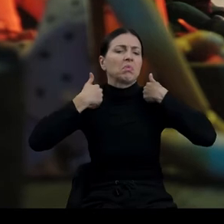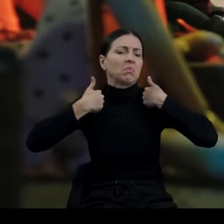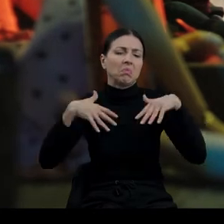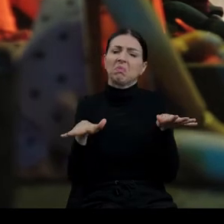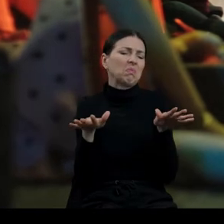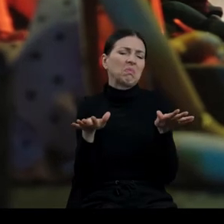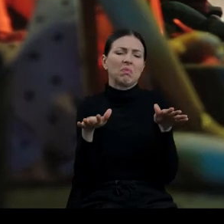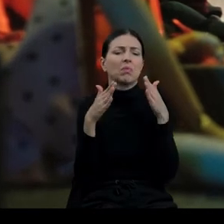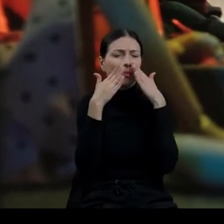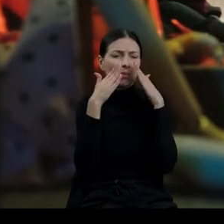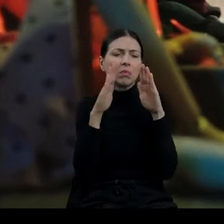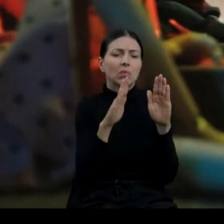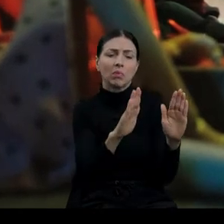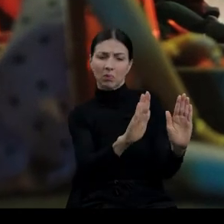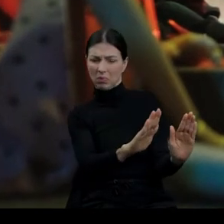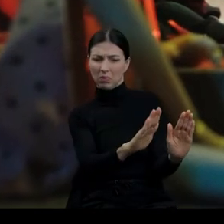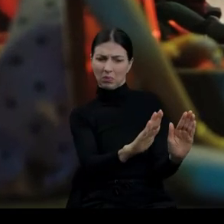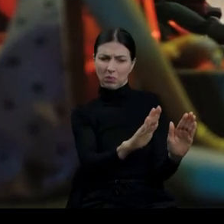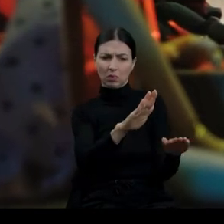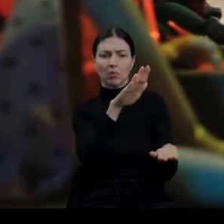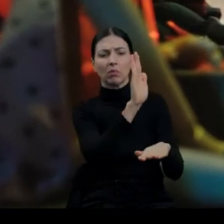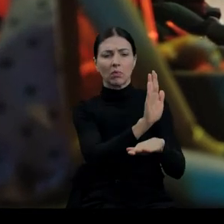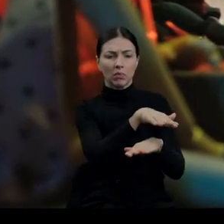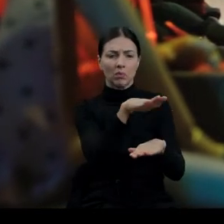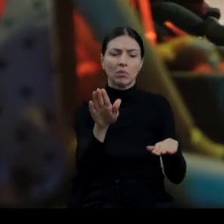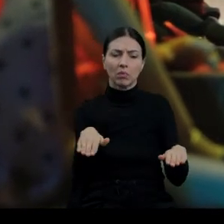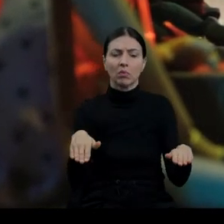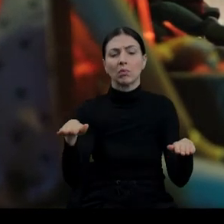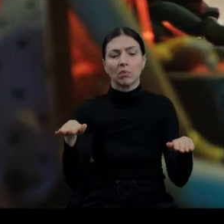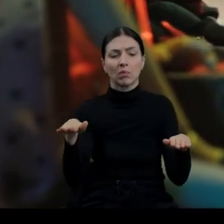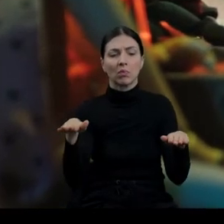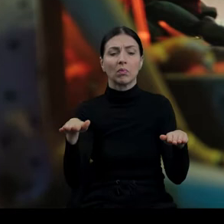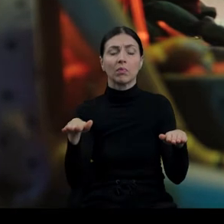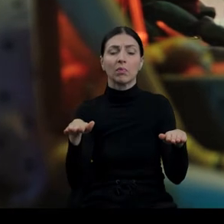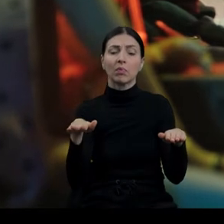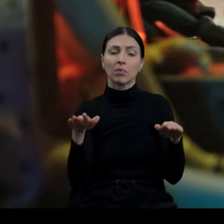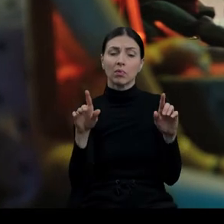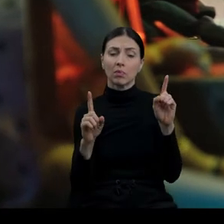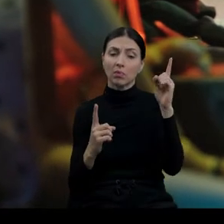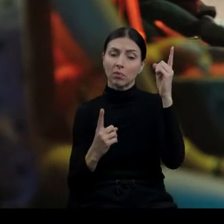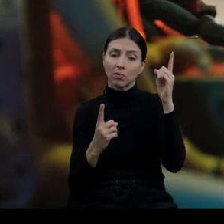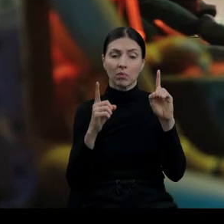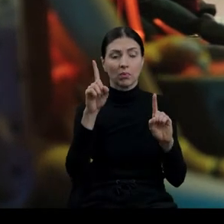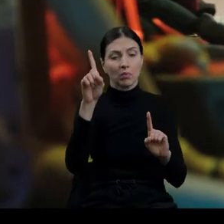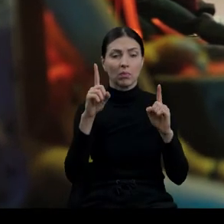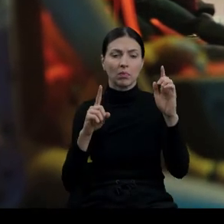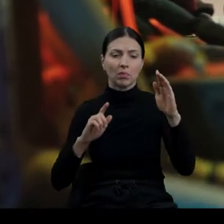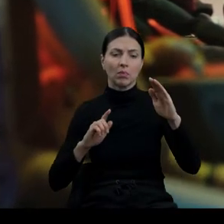Ja bym powiedział, że ja dlatego na przykład nie byłem